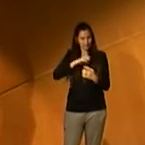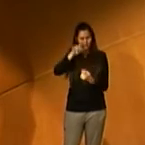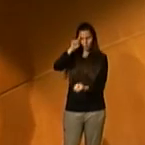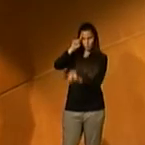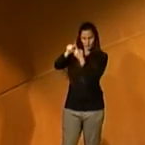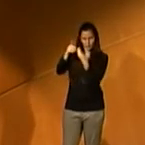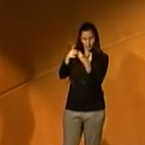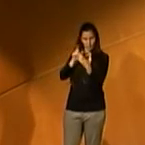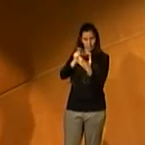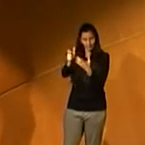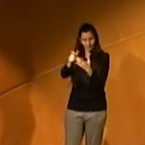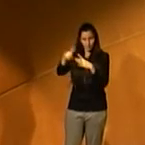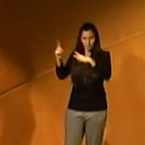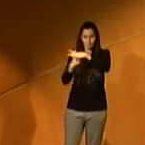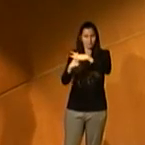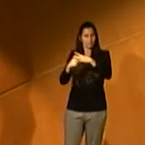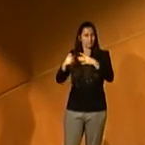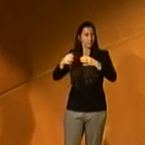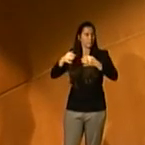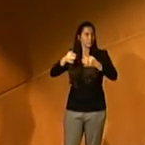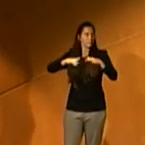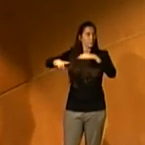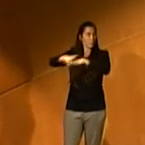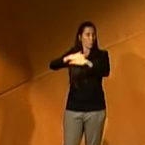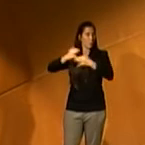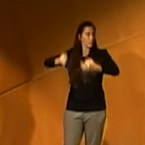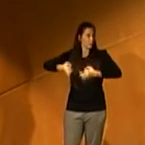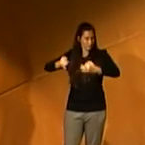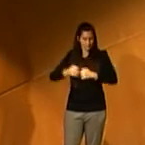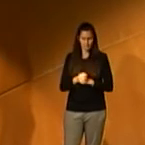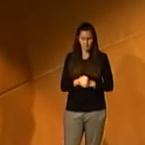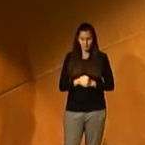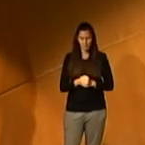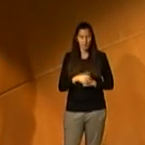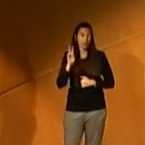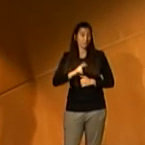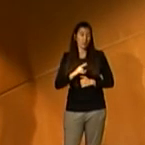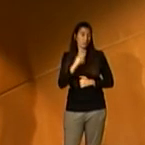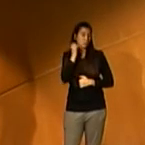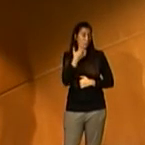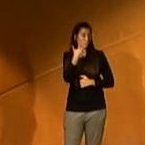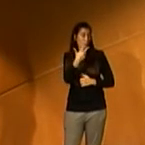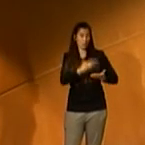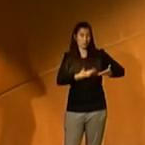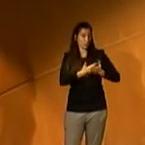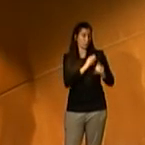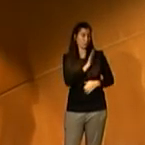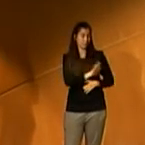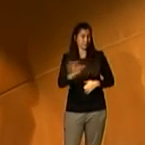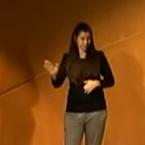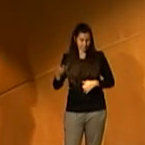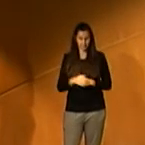ordinaire. Le travail inclusif que je pratique va être illustré par trois situations différentes.